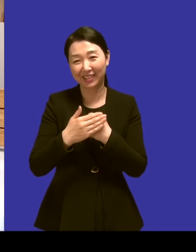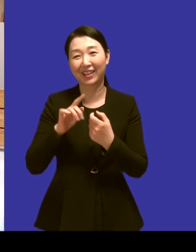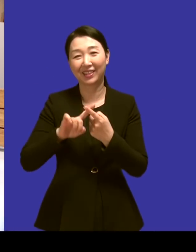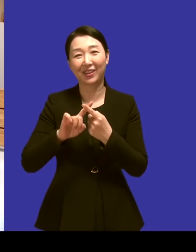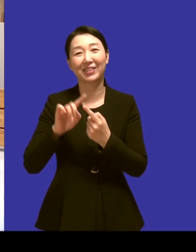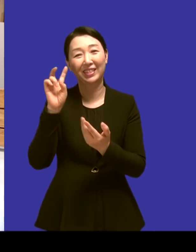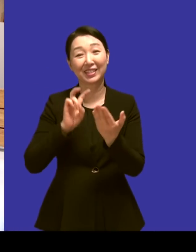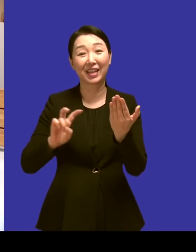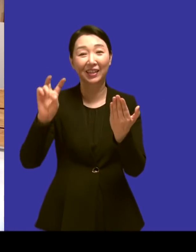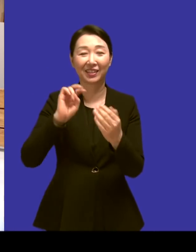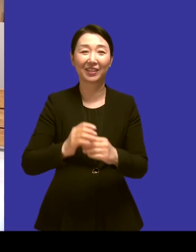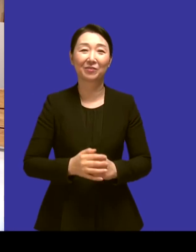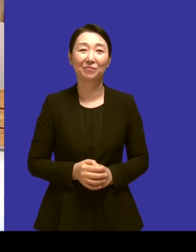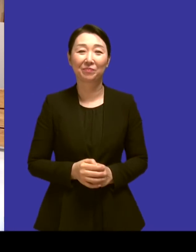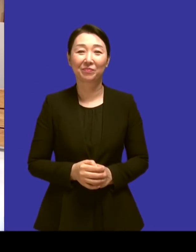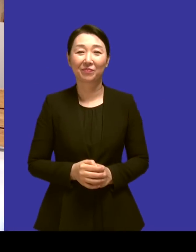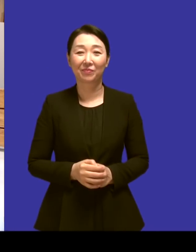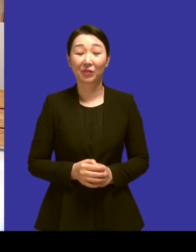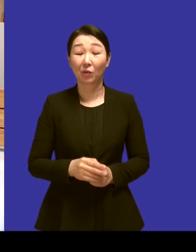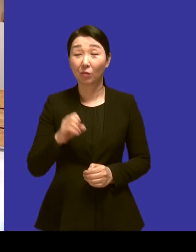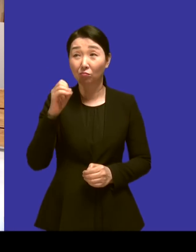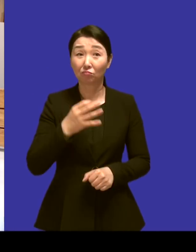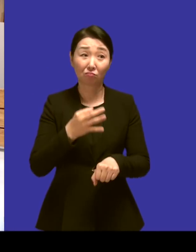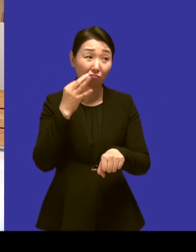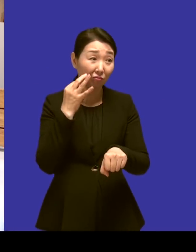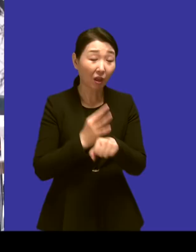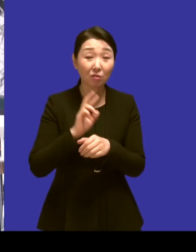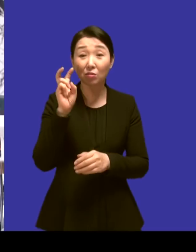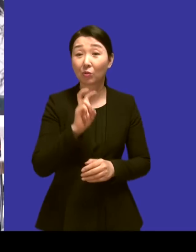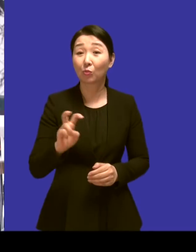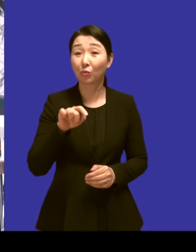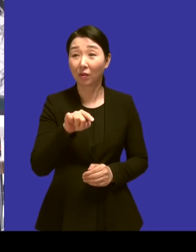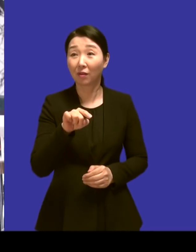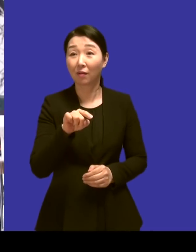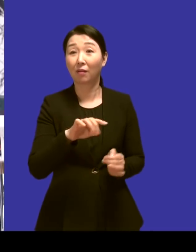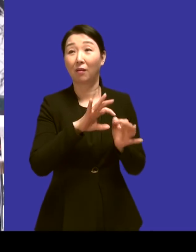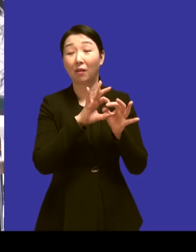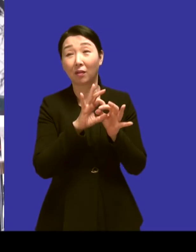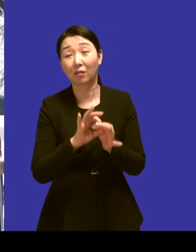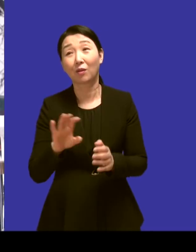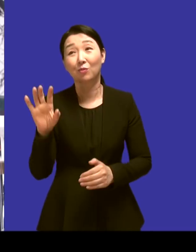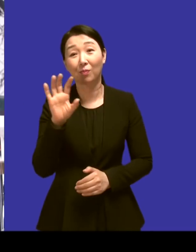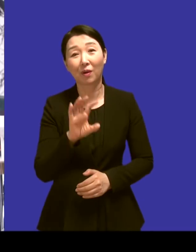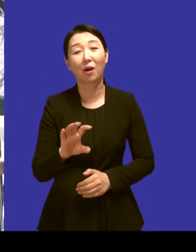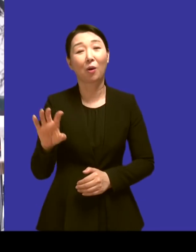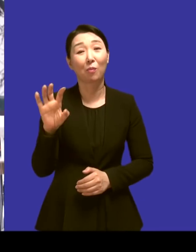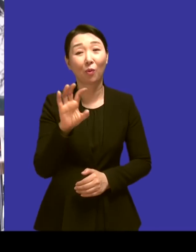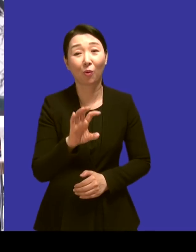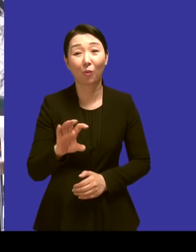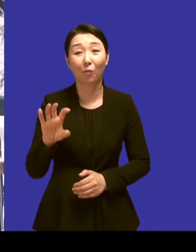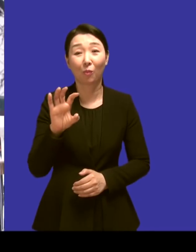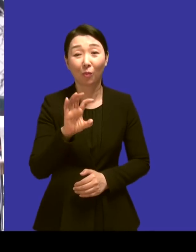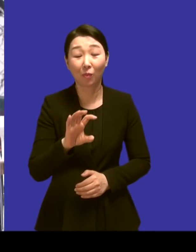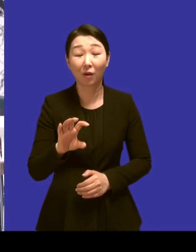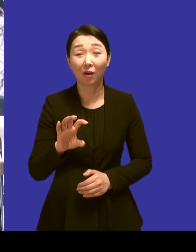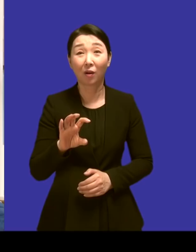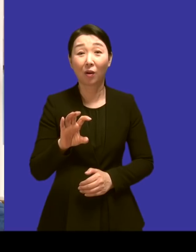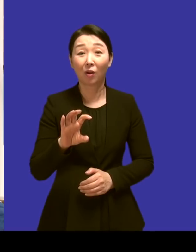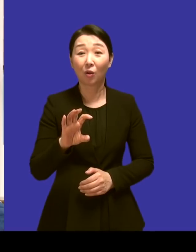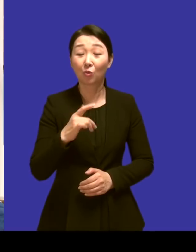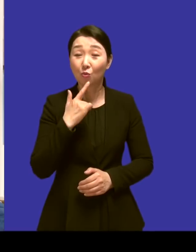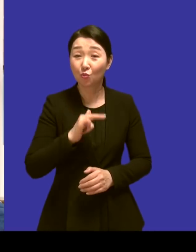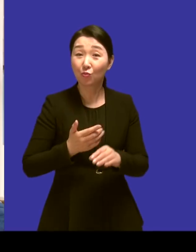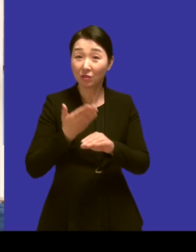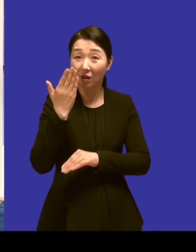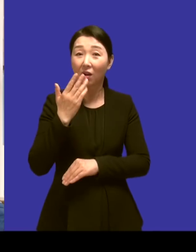이 찬양이 이게 그냥 되게 어떻게 보면 단순한 구조인데 예. 이게 계속 반복되면서 이게 음원에도 한 6분 이상 되죠.